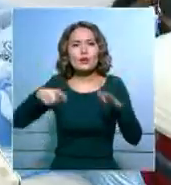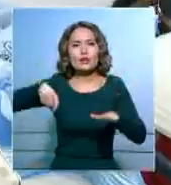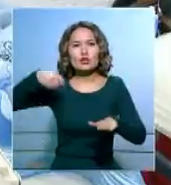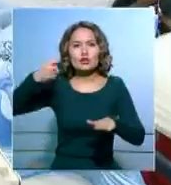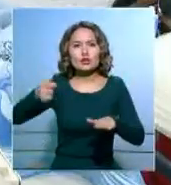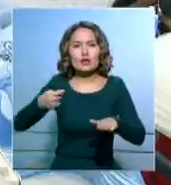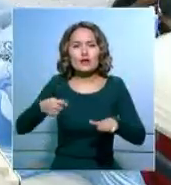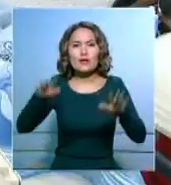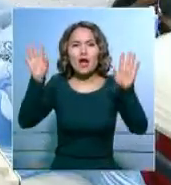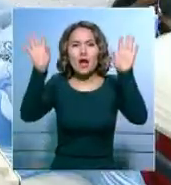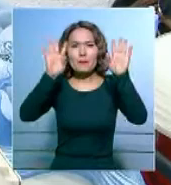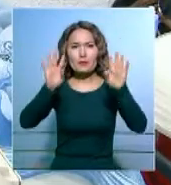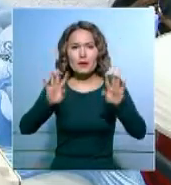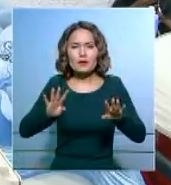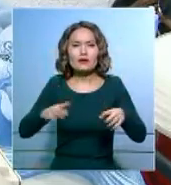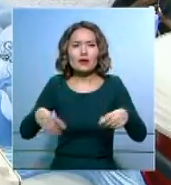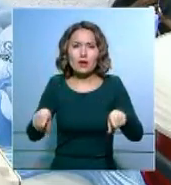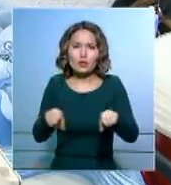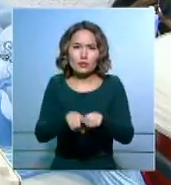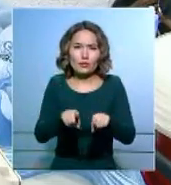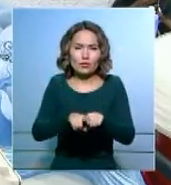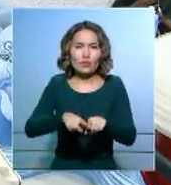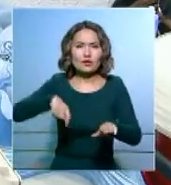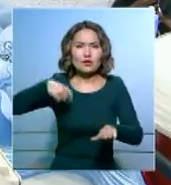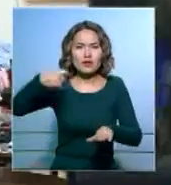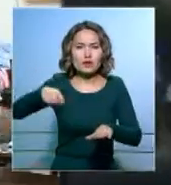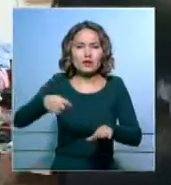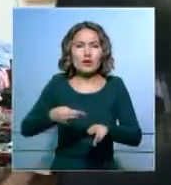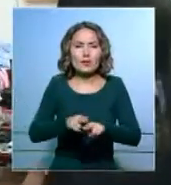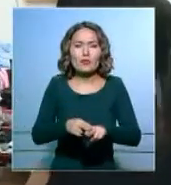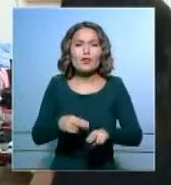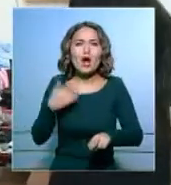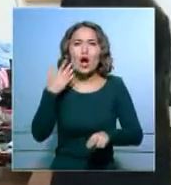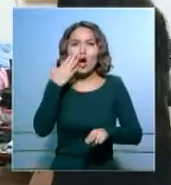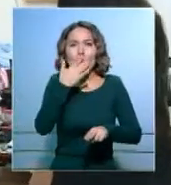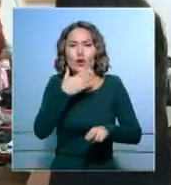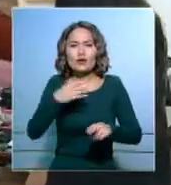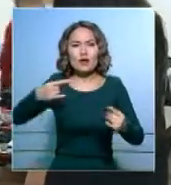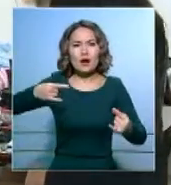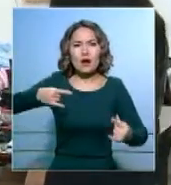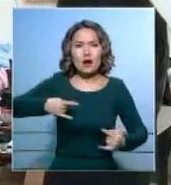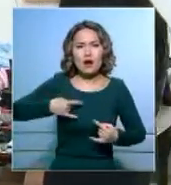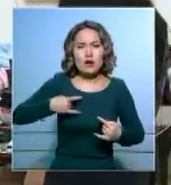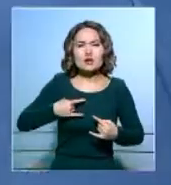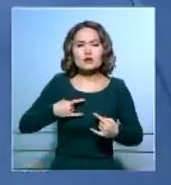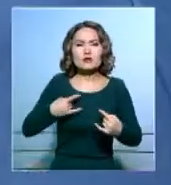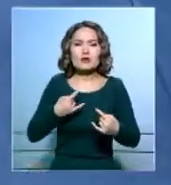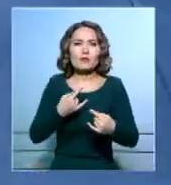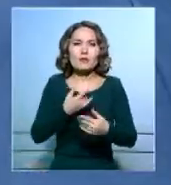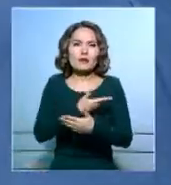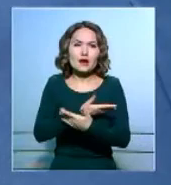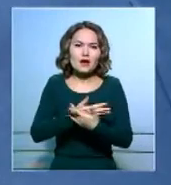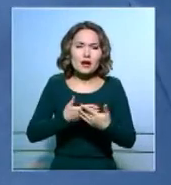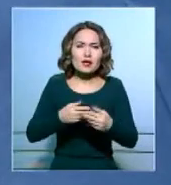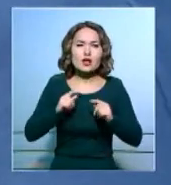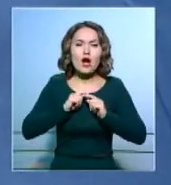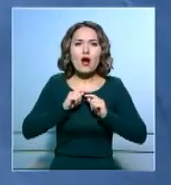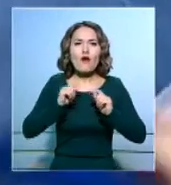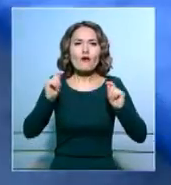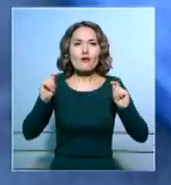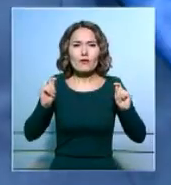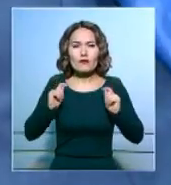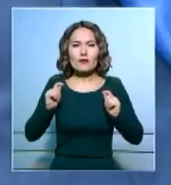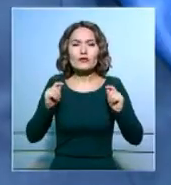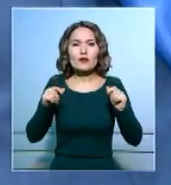бірі Ақтөбе әкімшілігінде ілулі тұр. Әнби ұжымдары ұлттық киімдер, ал жергілікті оқушылар мектеп формасын тіккізген. Шеберлер келе жатқан